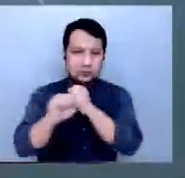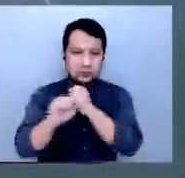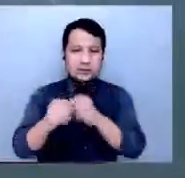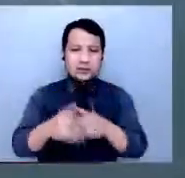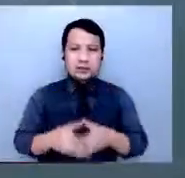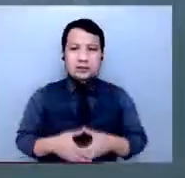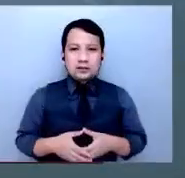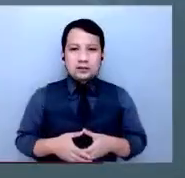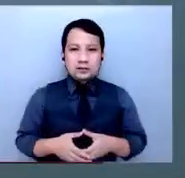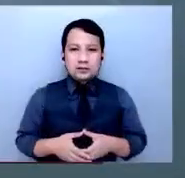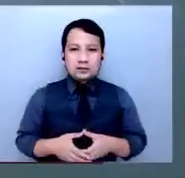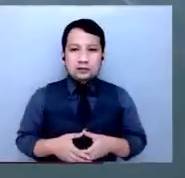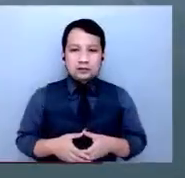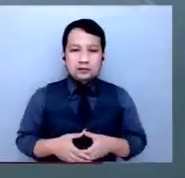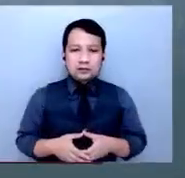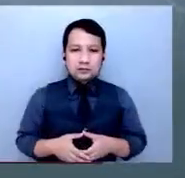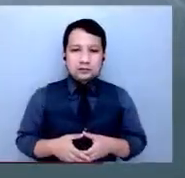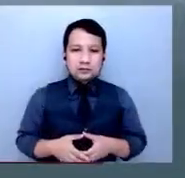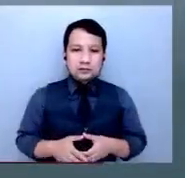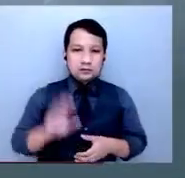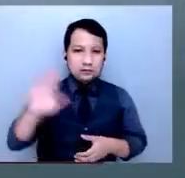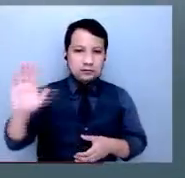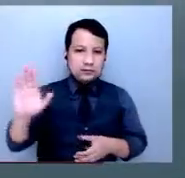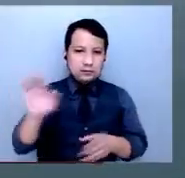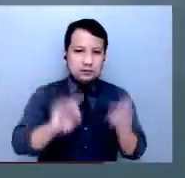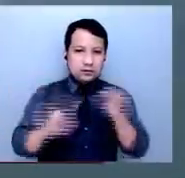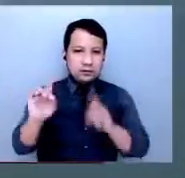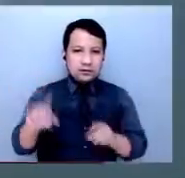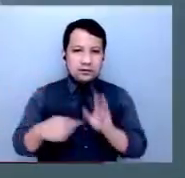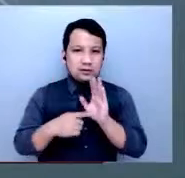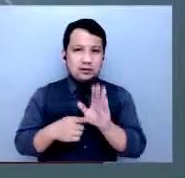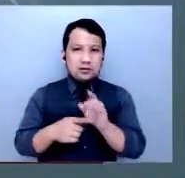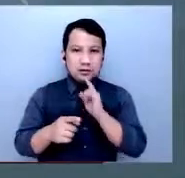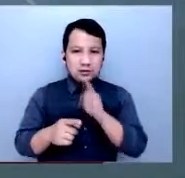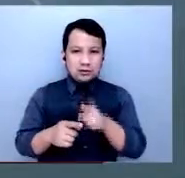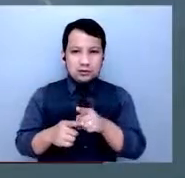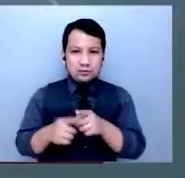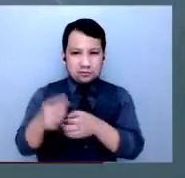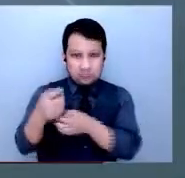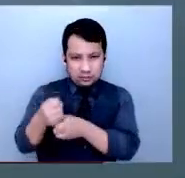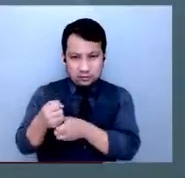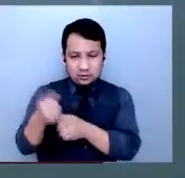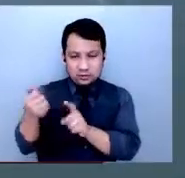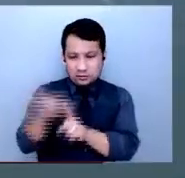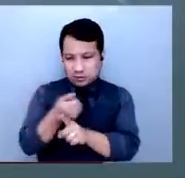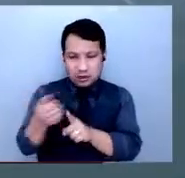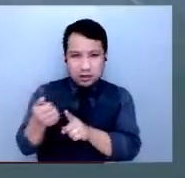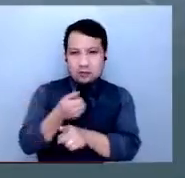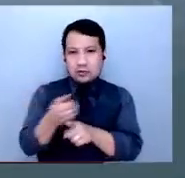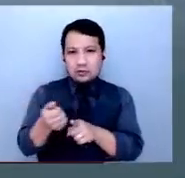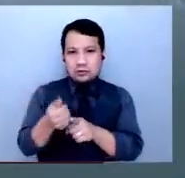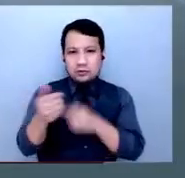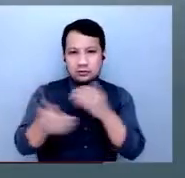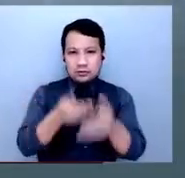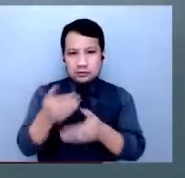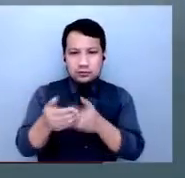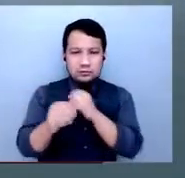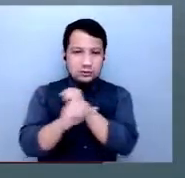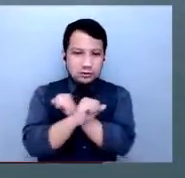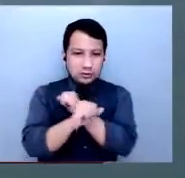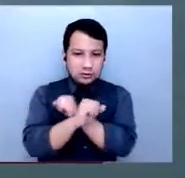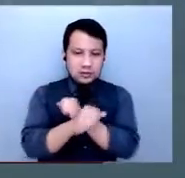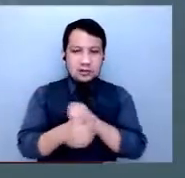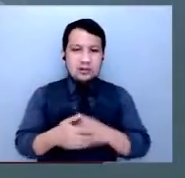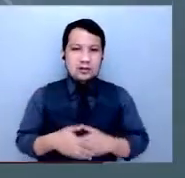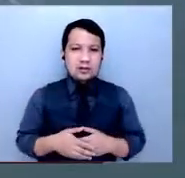na naman natin na yung mga kanyang classic drama, yung talagang pipigain at aabusuhin yung proseso ng substitution.